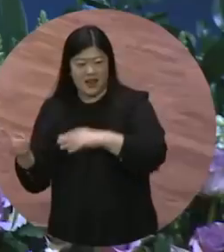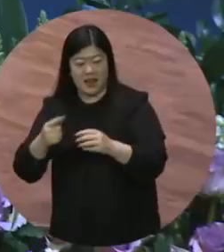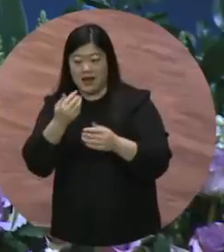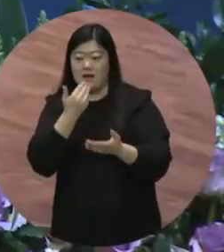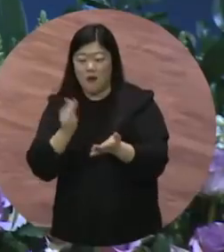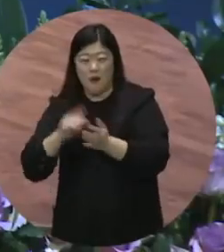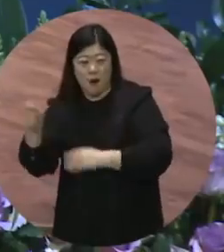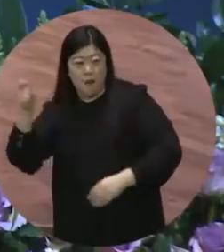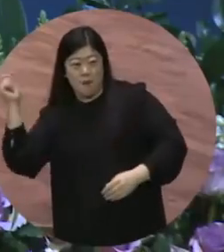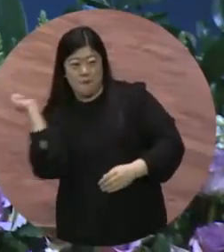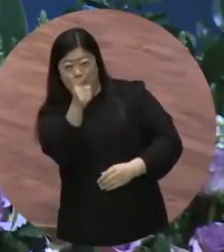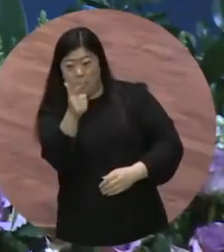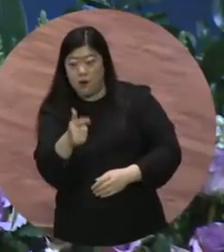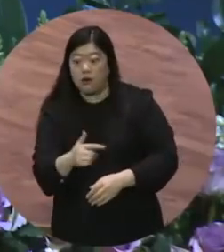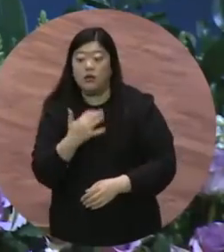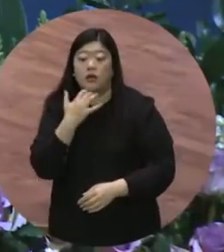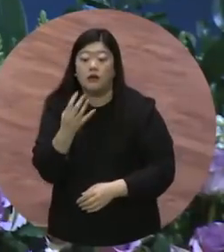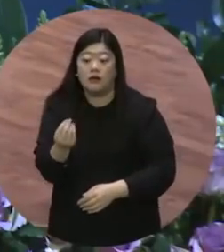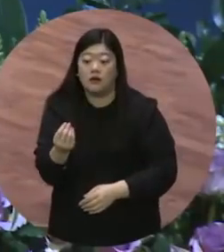14세예요.